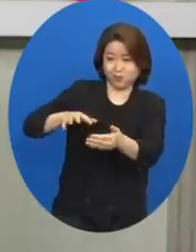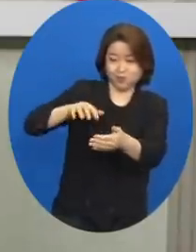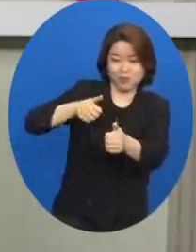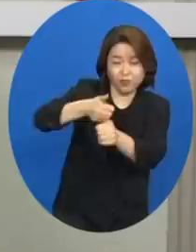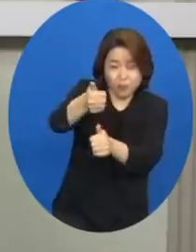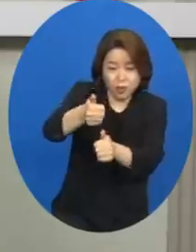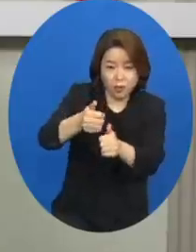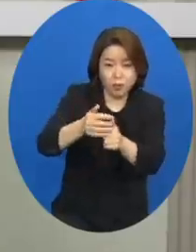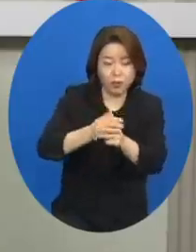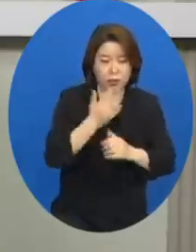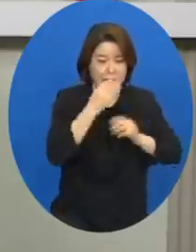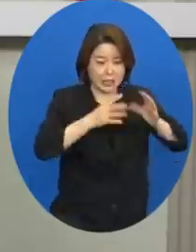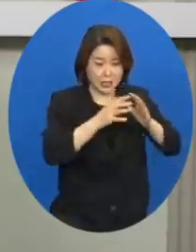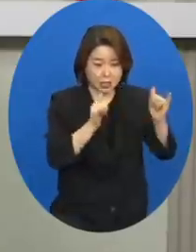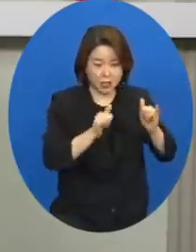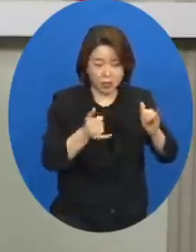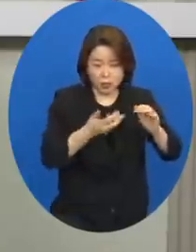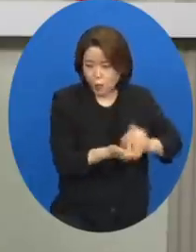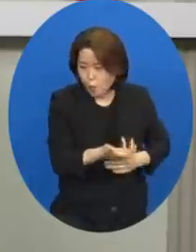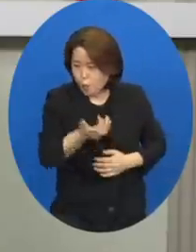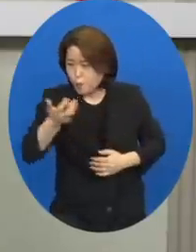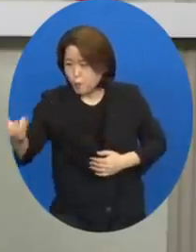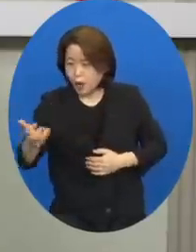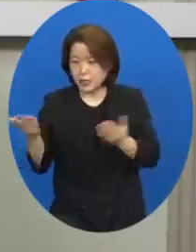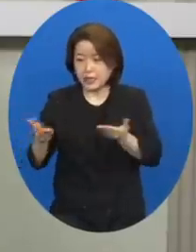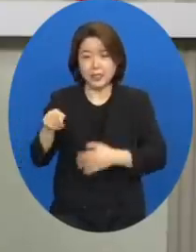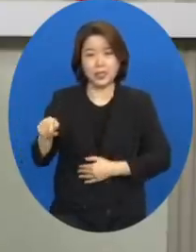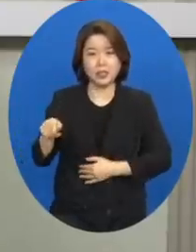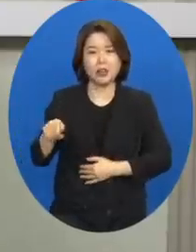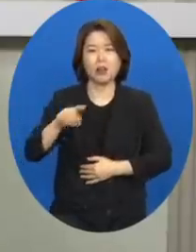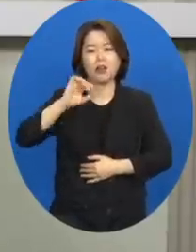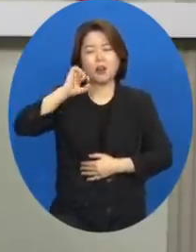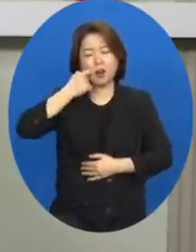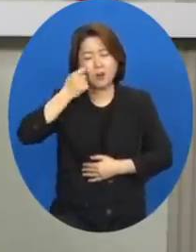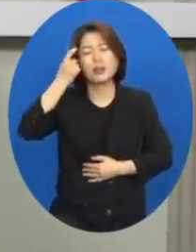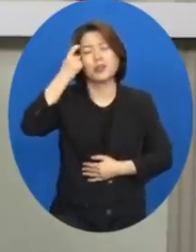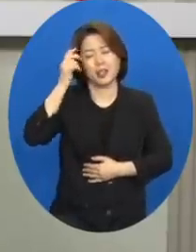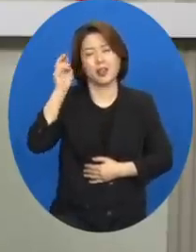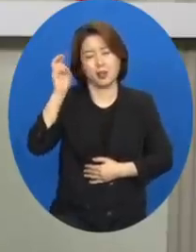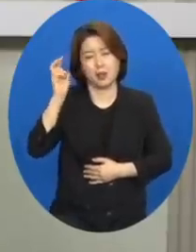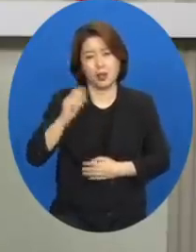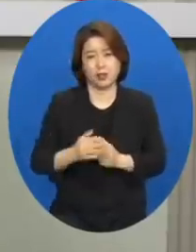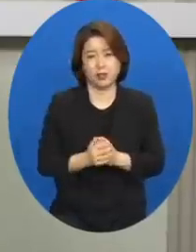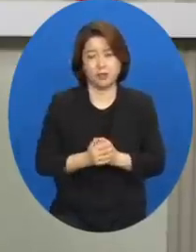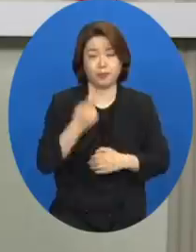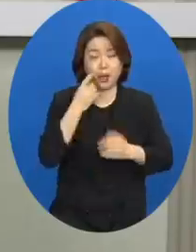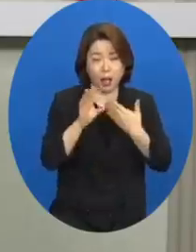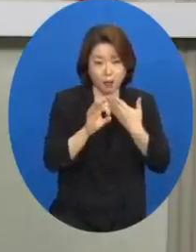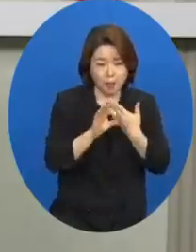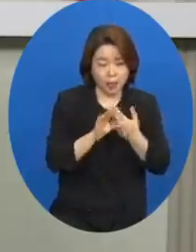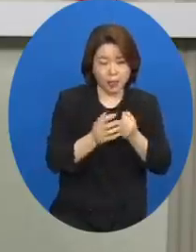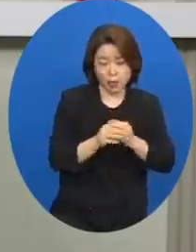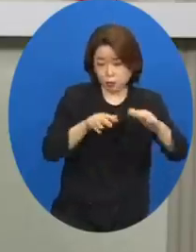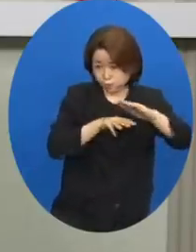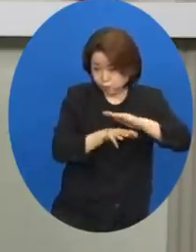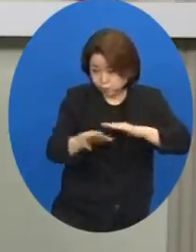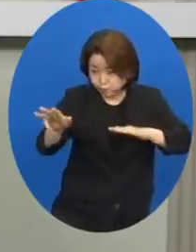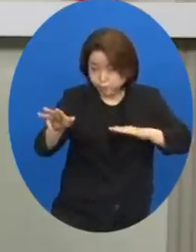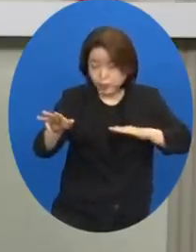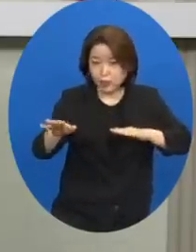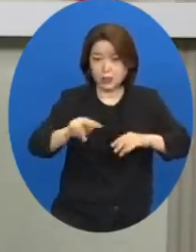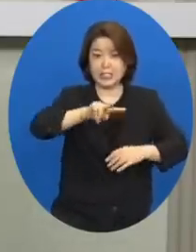일 불가능하다고 생각했을 겁니다 만약에 출애굽을 한다 하더라도 200만명이 넘는 그